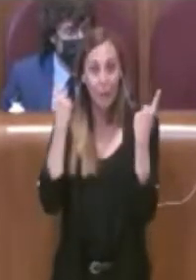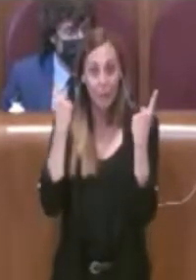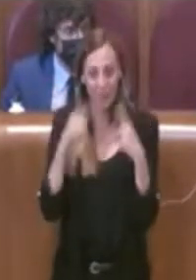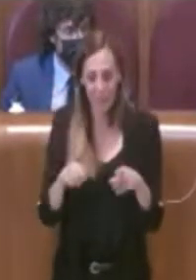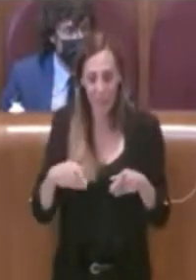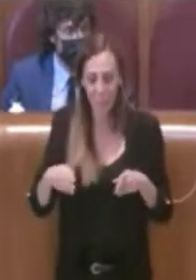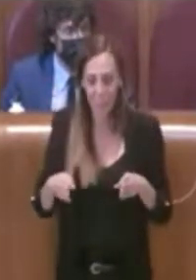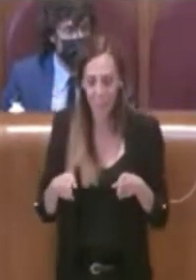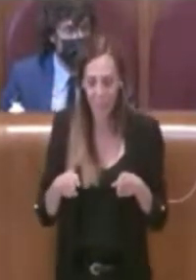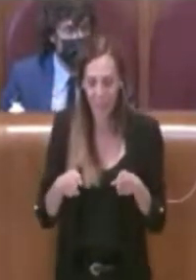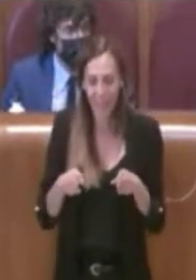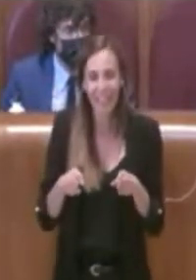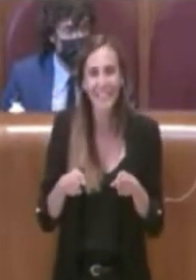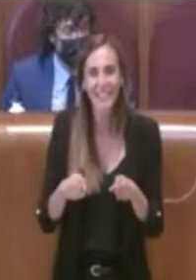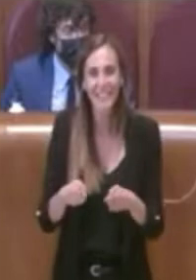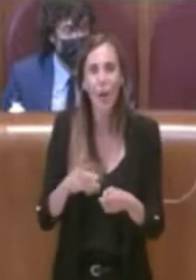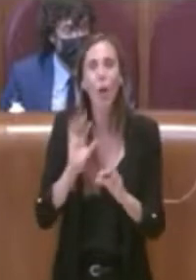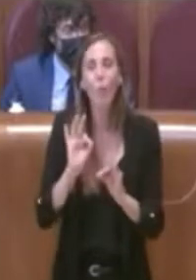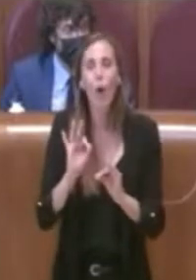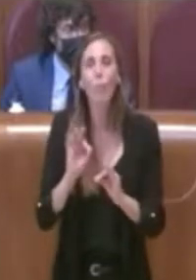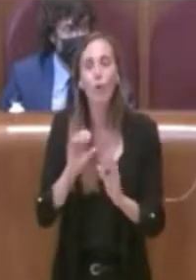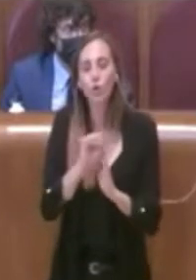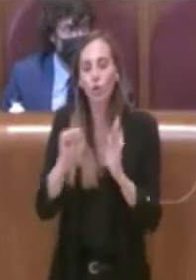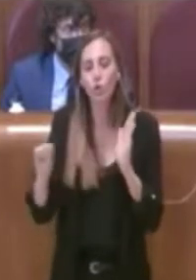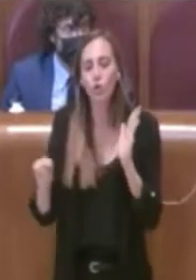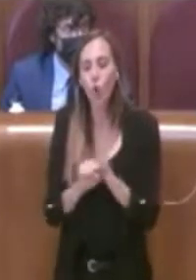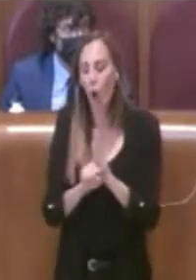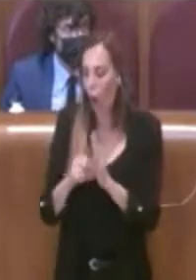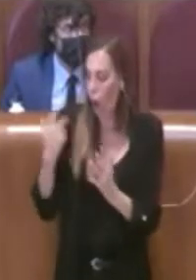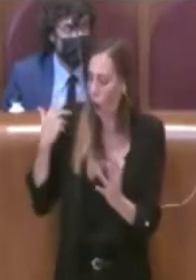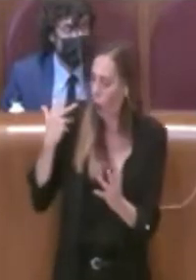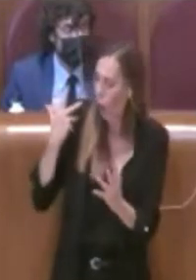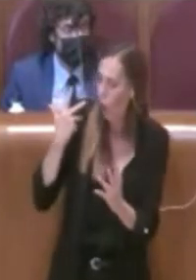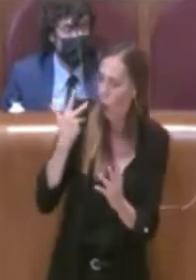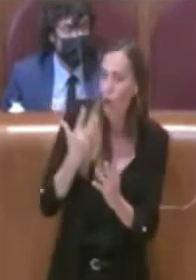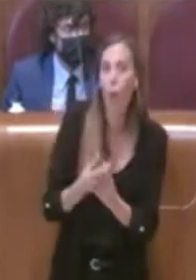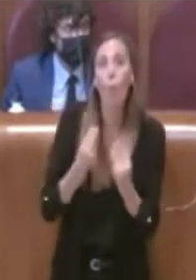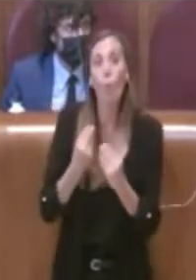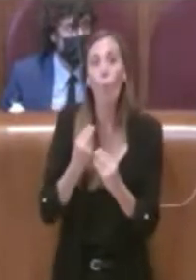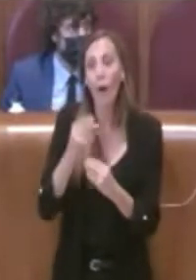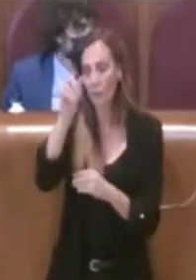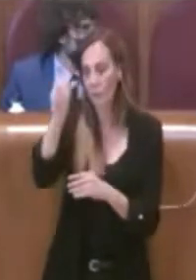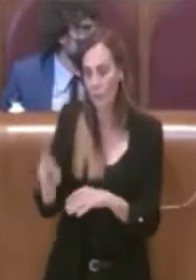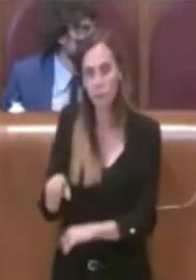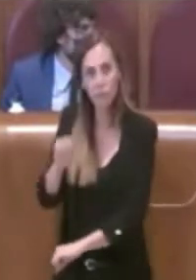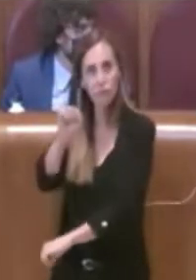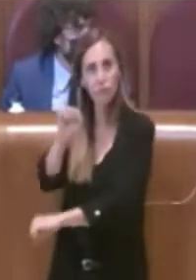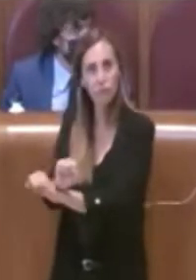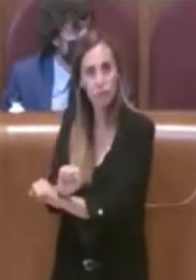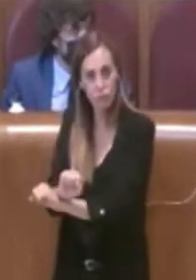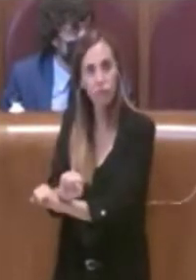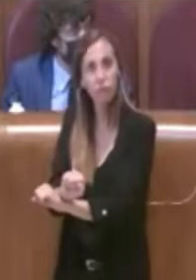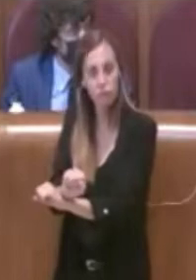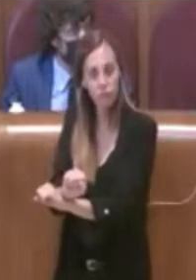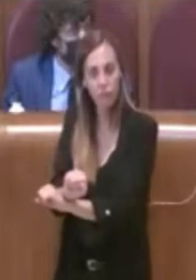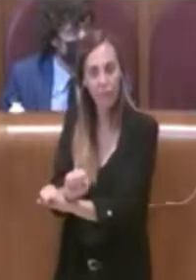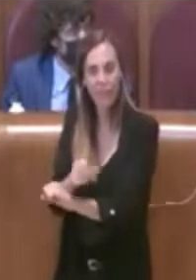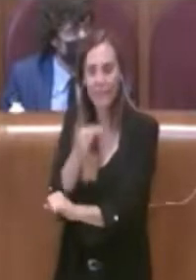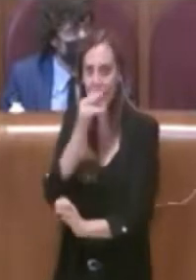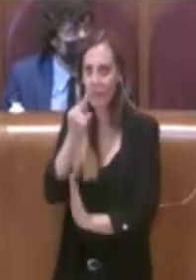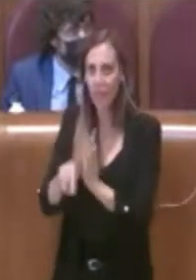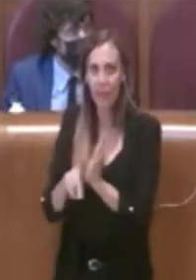il percorso storico di quello che è accaduto è ovvio che quando sono è arrivato l'arresto è arrivato anche il ritiro di quella